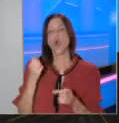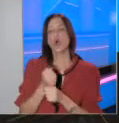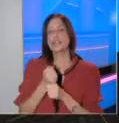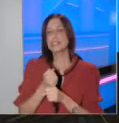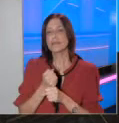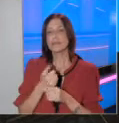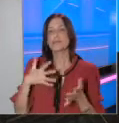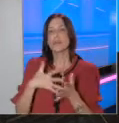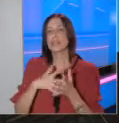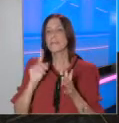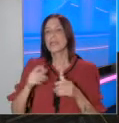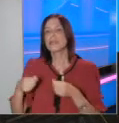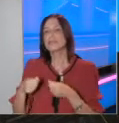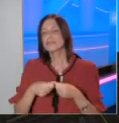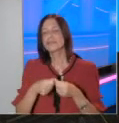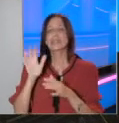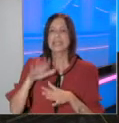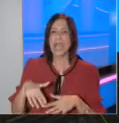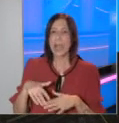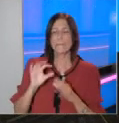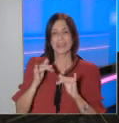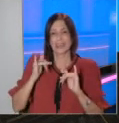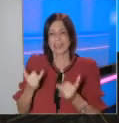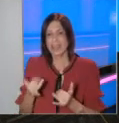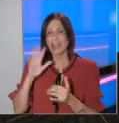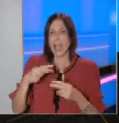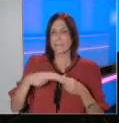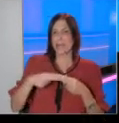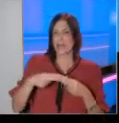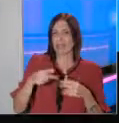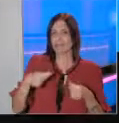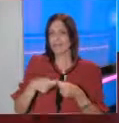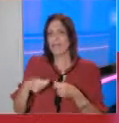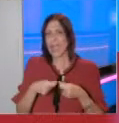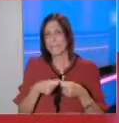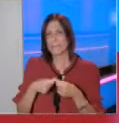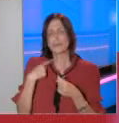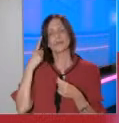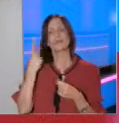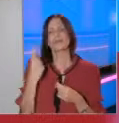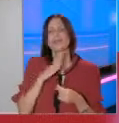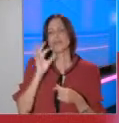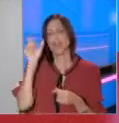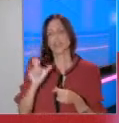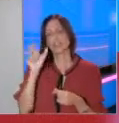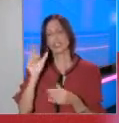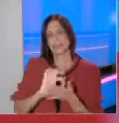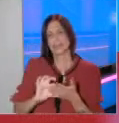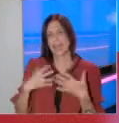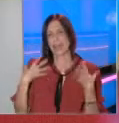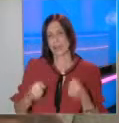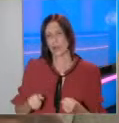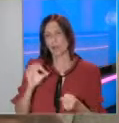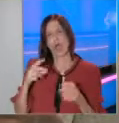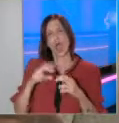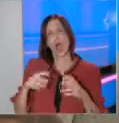המגעים, וגם למאומתים וגם למגעים שלהם. עכשיו, אנחנו יודעים שאחת הבעיות של אנשי משרד הבריאות, החוקרים